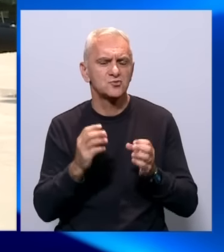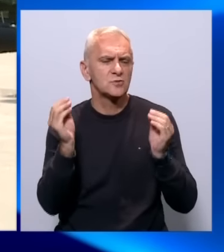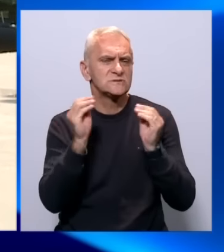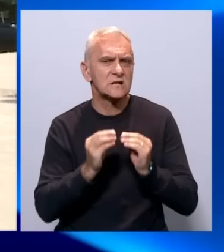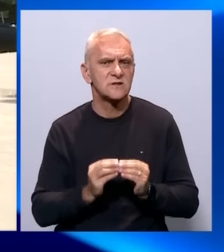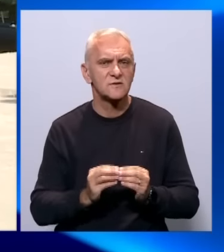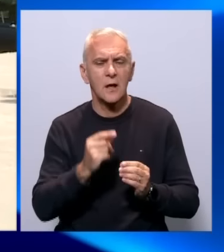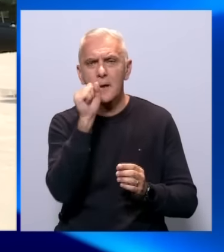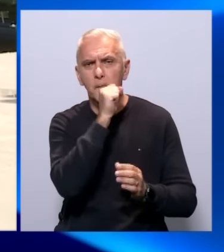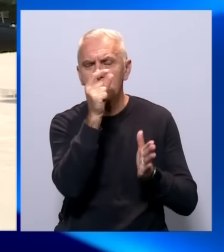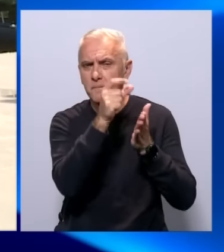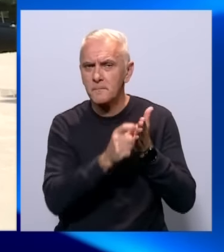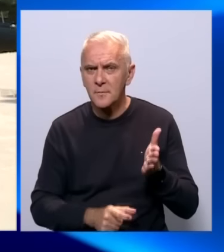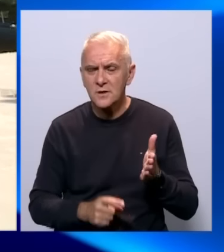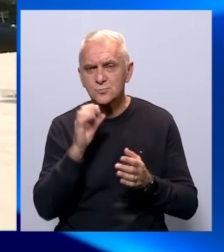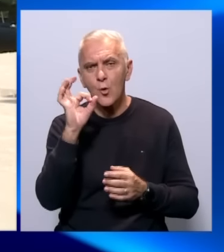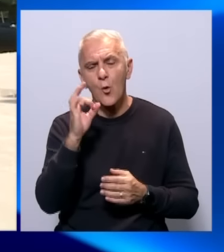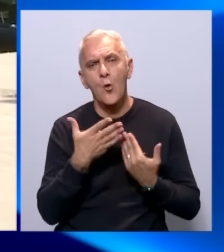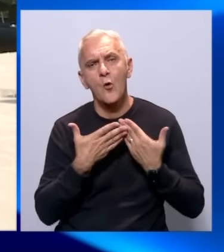pjesmu o ovom